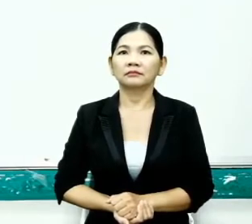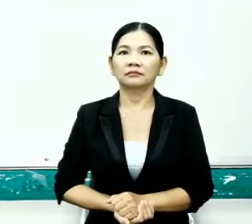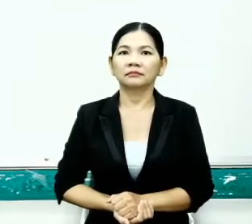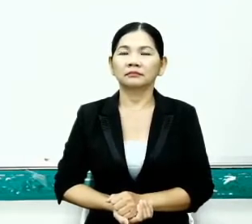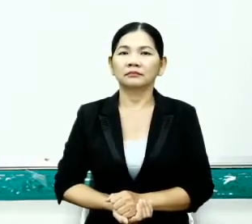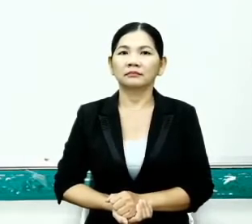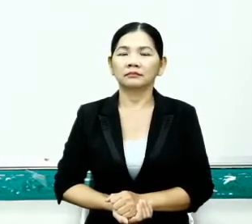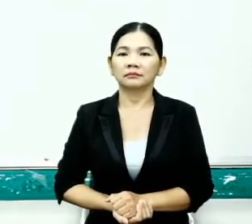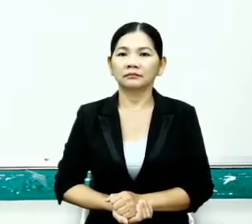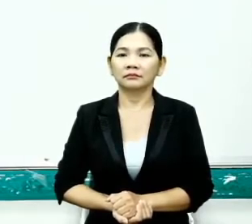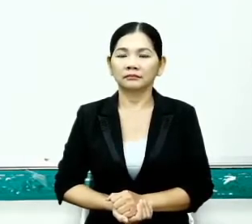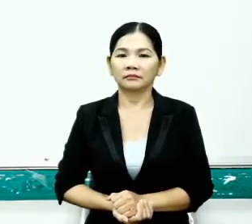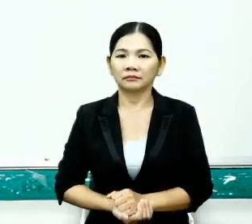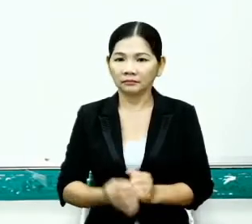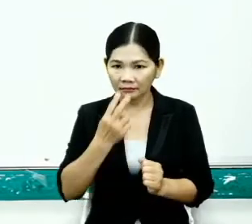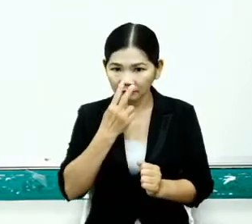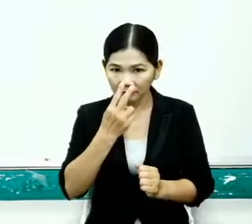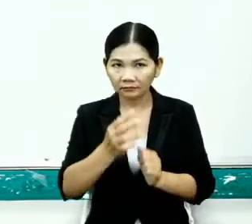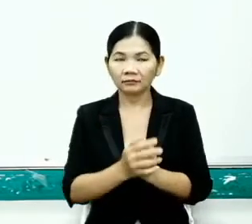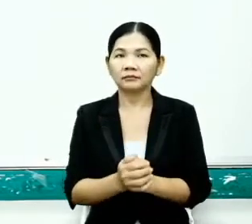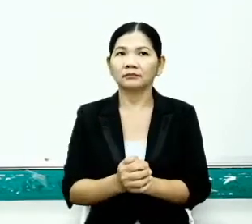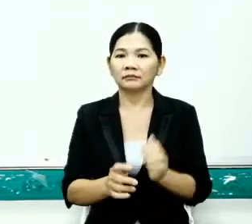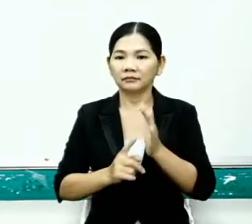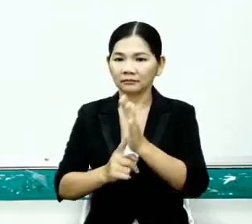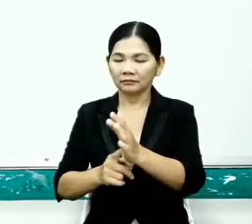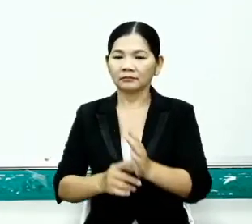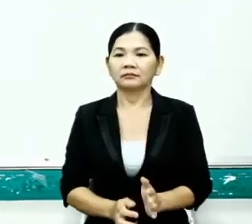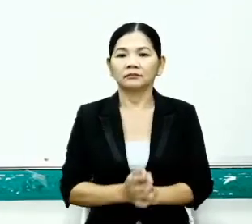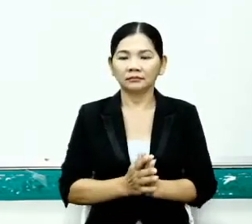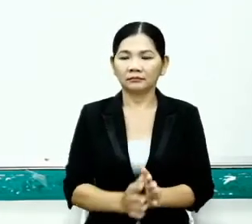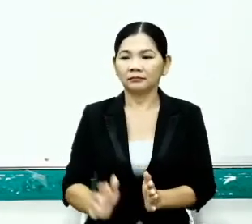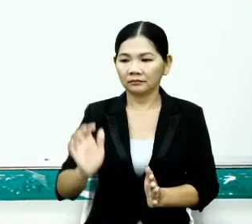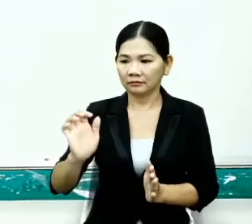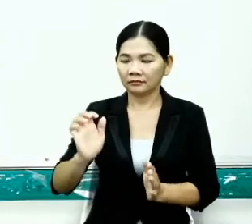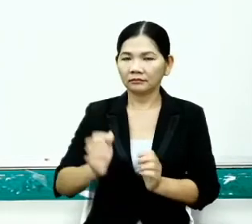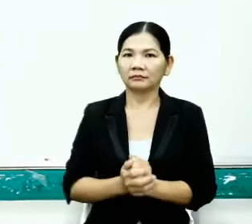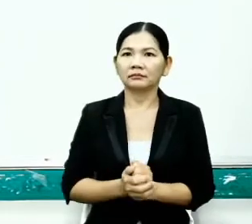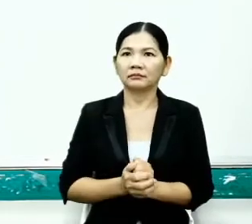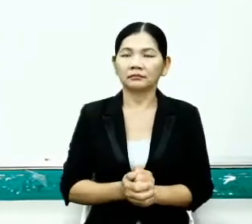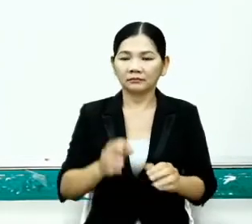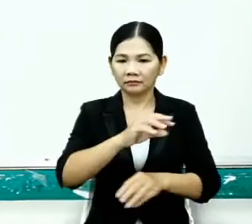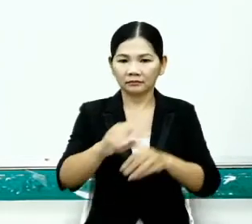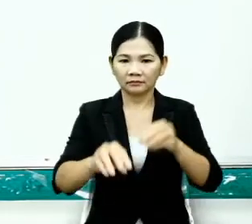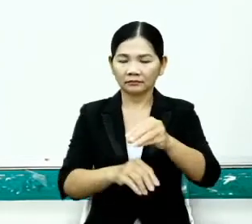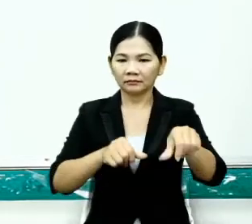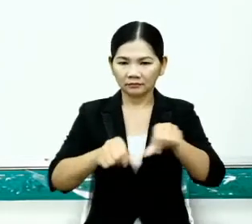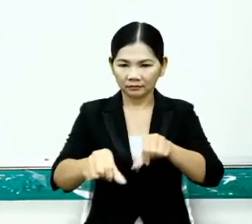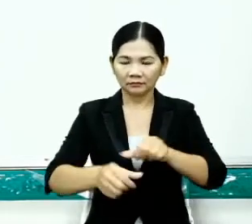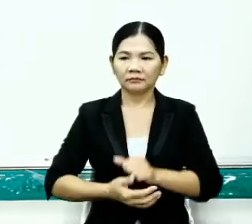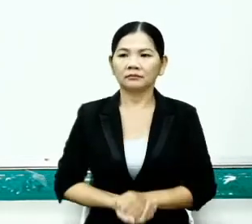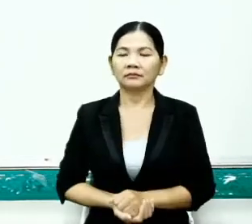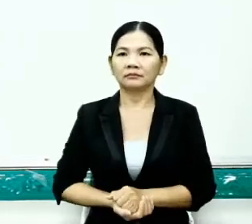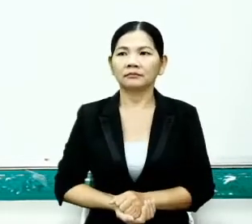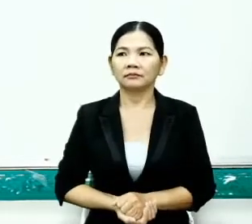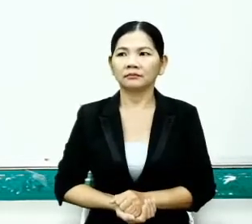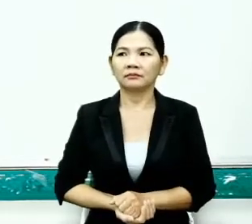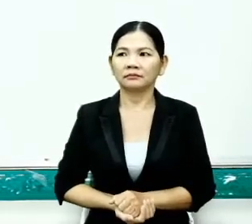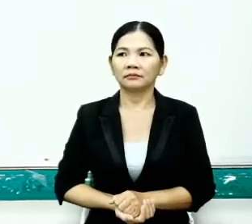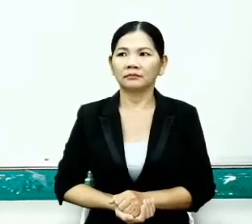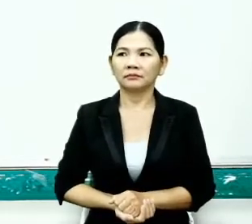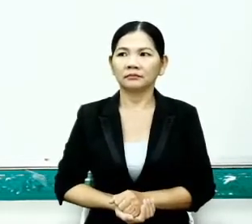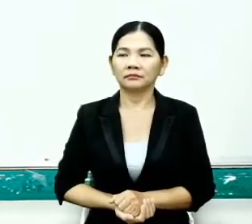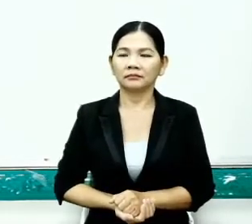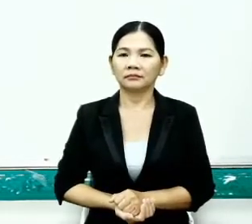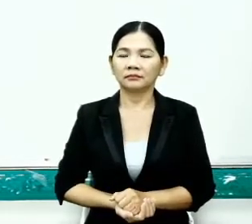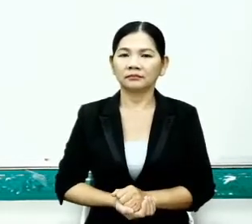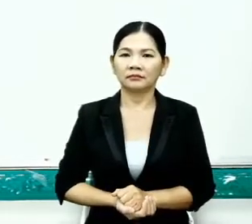ចាកូនបានមកដាក់ខៀនអ្នកគ្រូនឹងបង្ហាញអក្សរចដែលមានចលនាអញ្ចឹងយើងសរសេរចាដល់គូបន្តត្រ